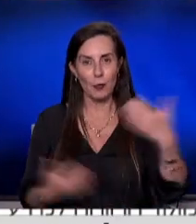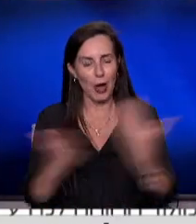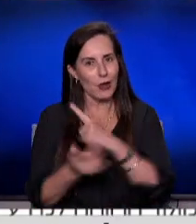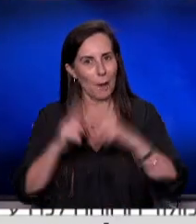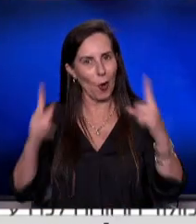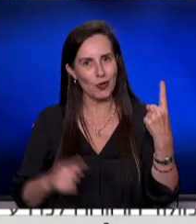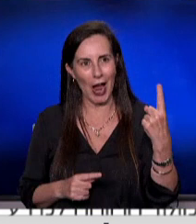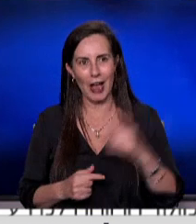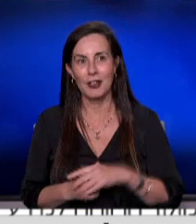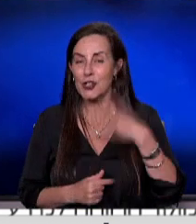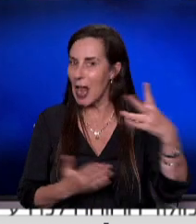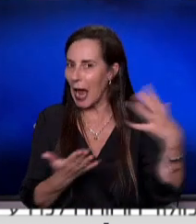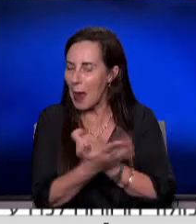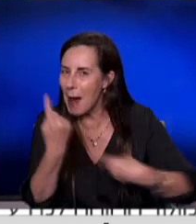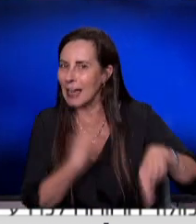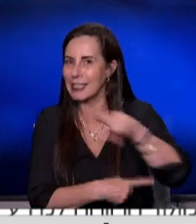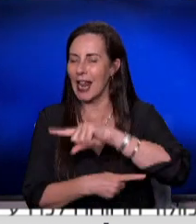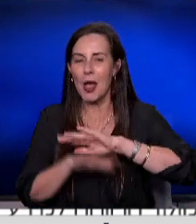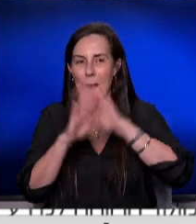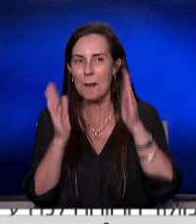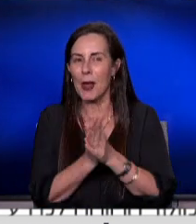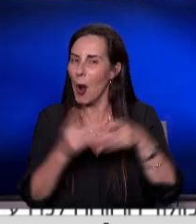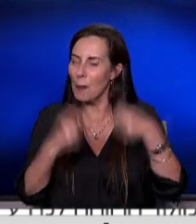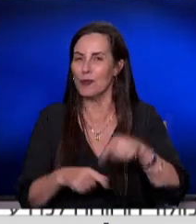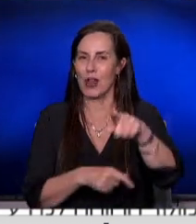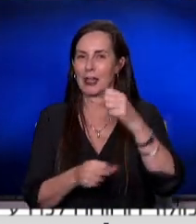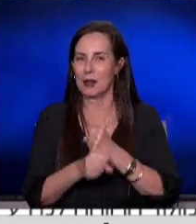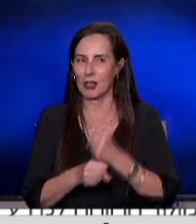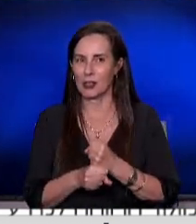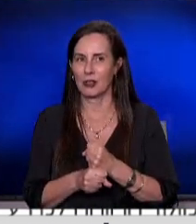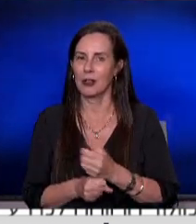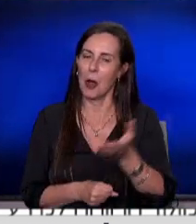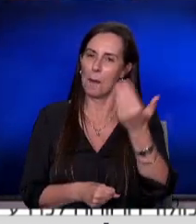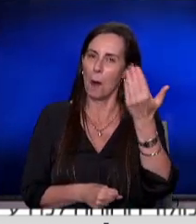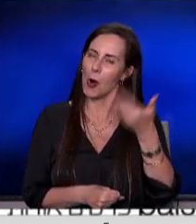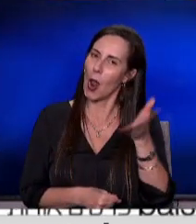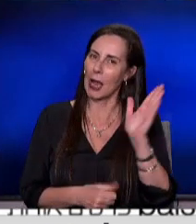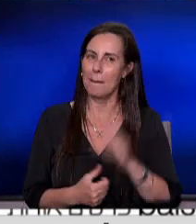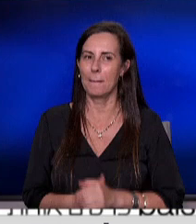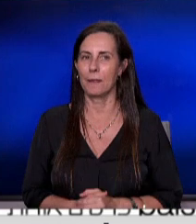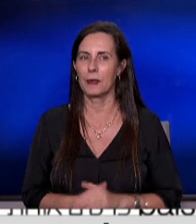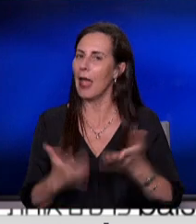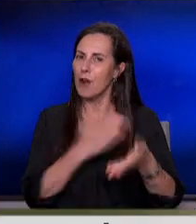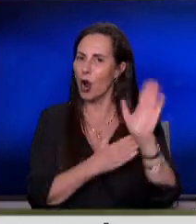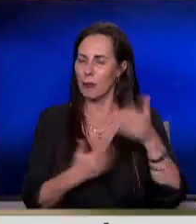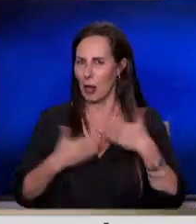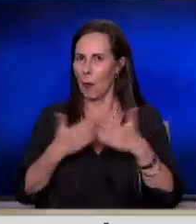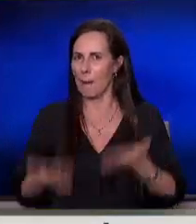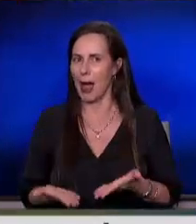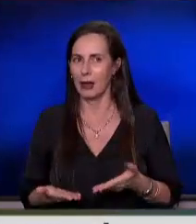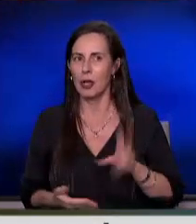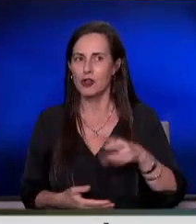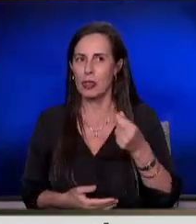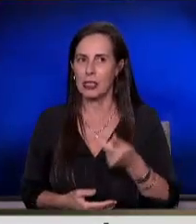אחד. שיהיה לכם בהצלחה בכל מינוי שתעשו. בואי רלי, הולכים. איפה הולכים? אנחנו בבית. יש